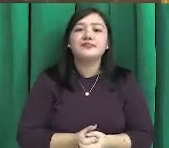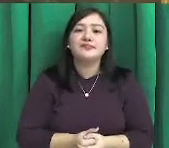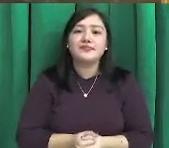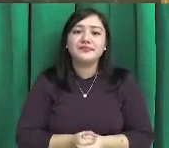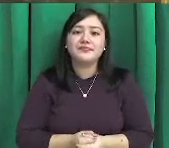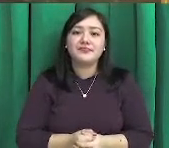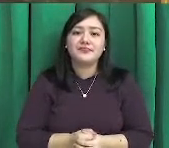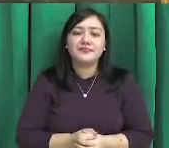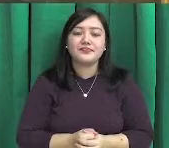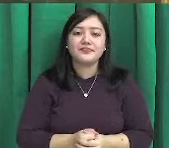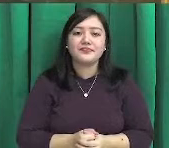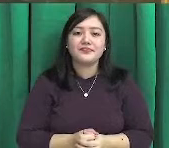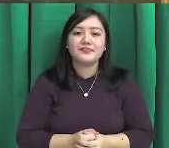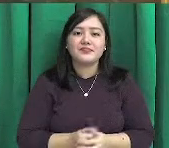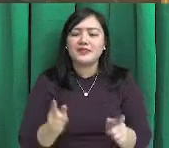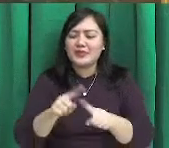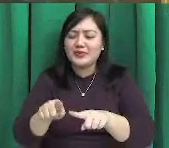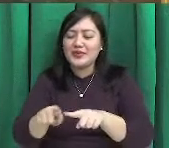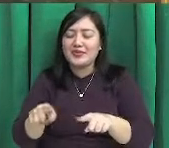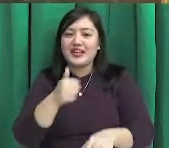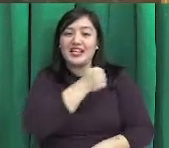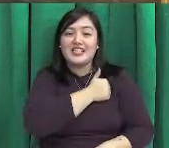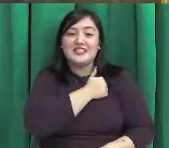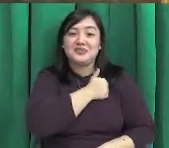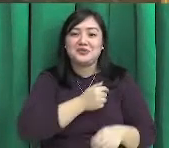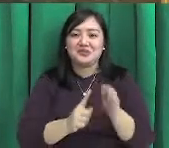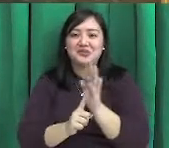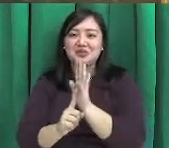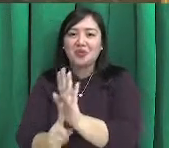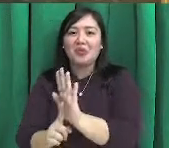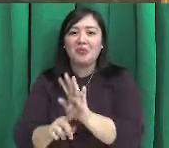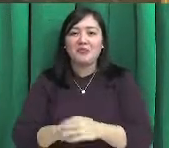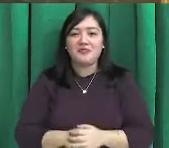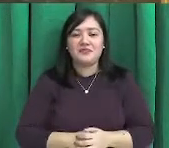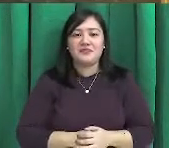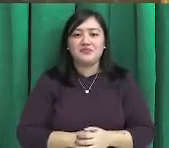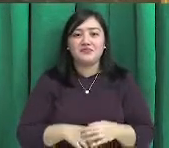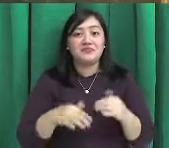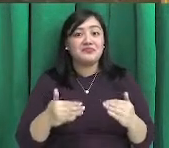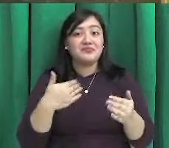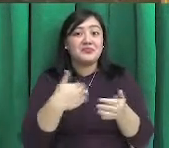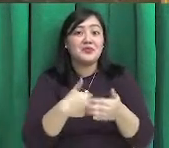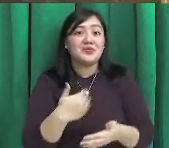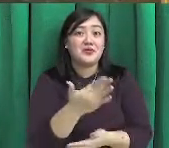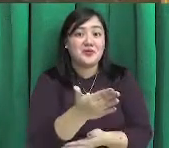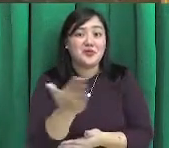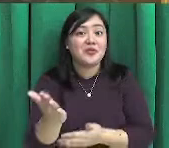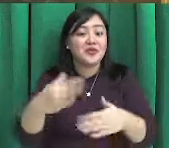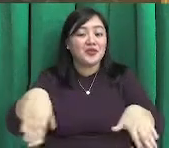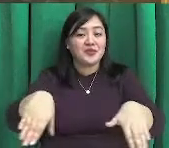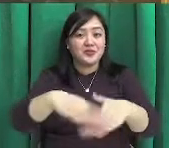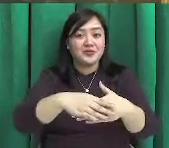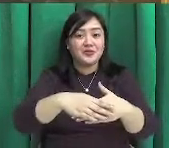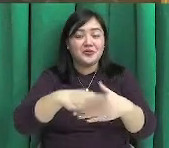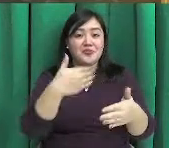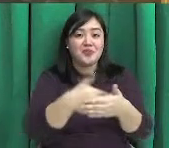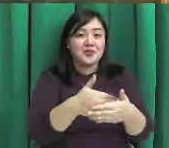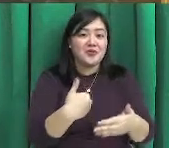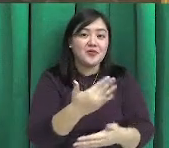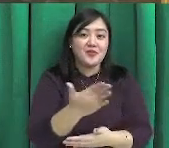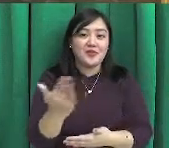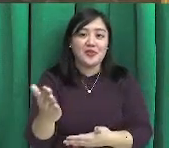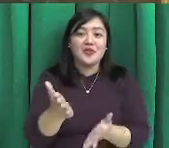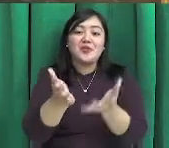Eh, bago kayo mag-asawa, bago kayo kumuha ng marriage license, marami pang requirements.